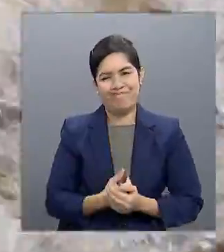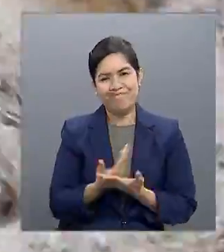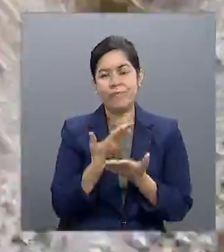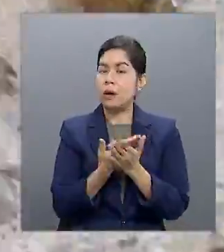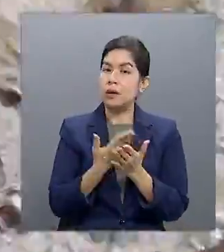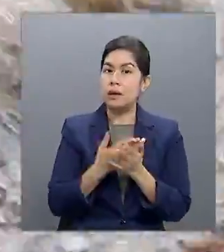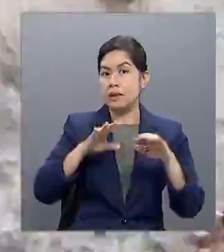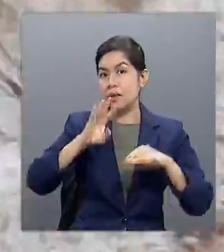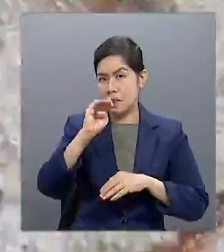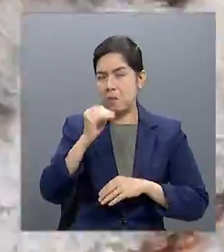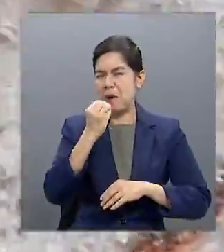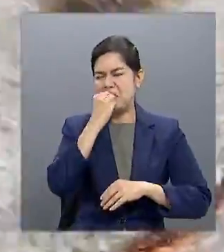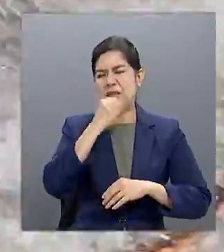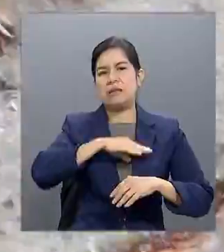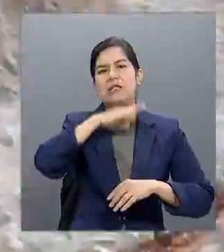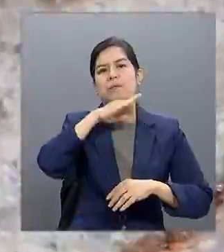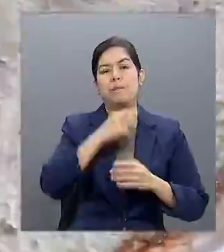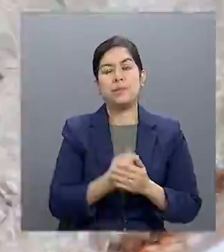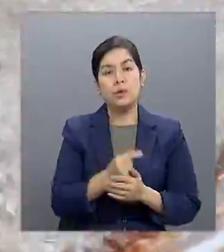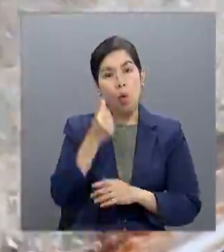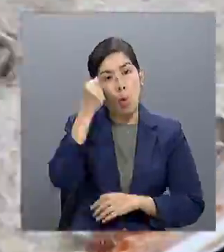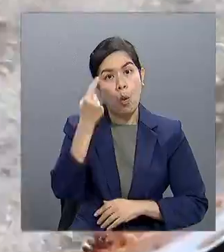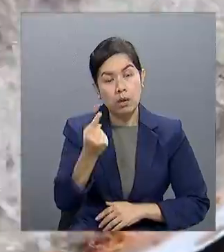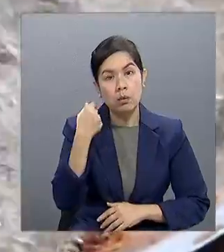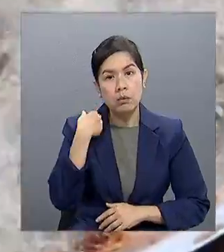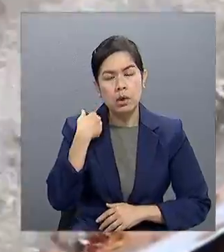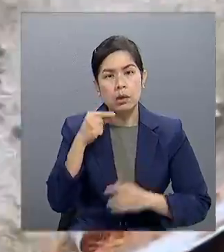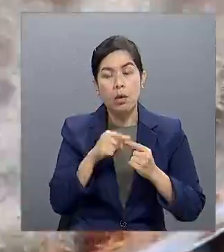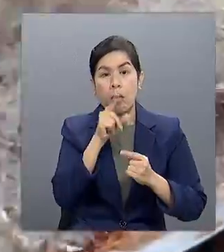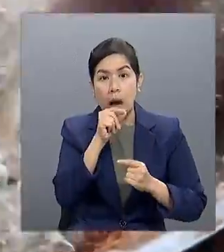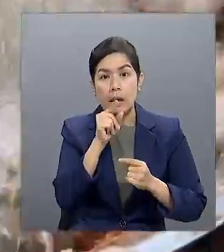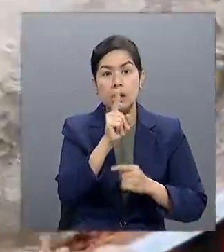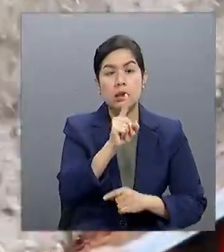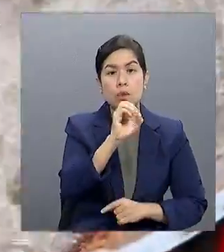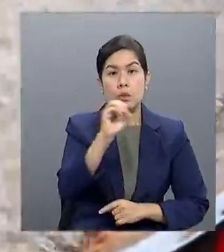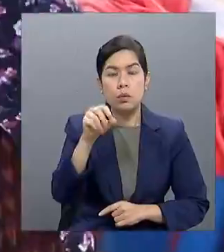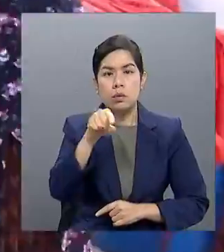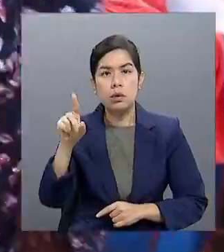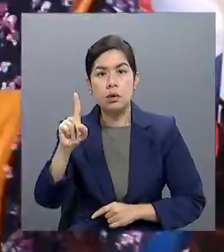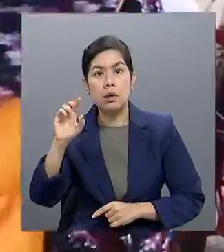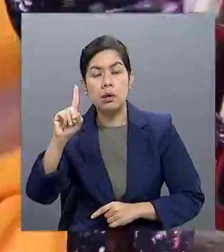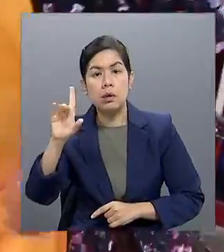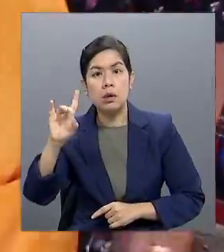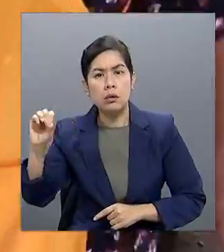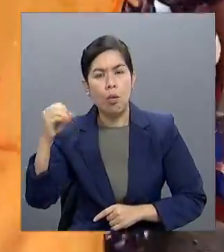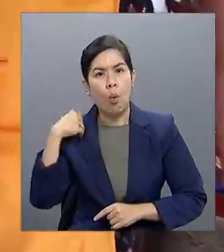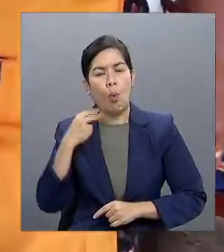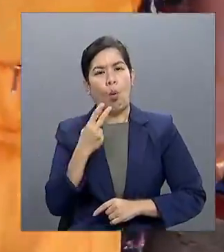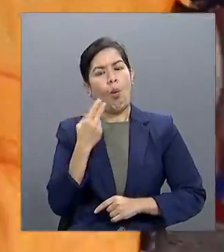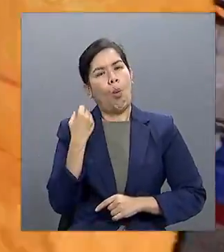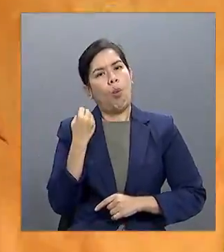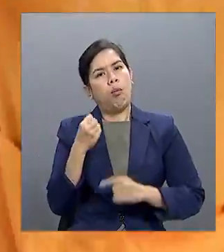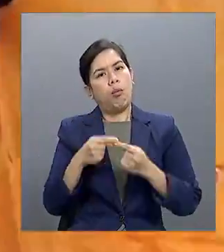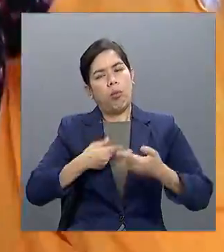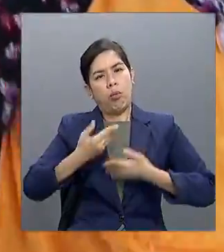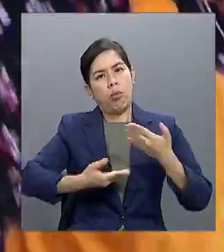คุณผู้ชมทราบไหมครับขายได้กี่ตัว100ถึง110ตัวนะครับ ไก่ร้องไห้แล้วสมาพันธ์ไก่นี่คือกุ้งกับหมักแล้ว